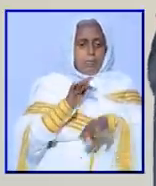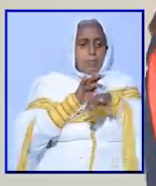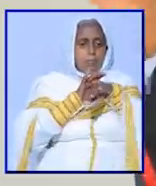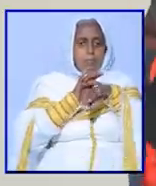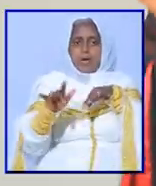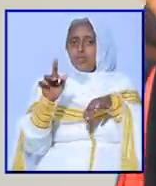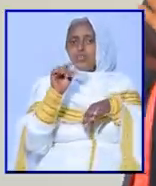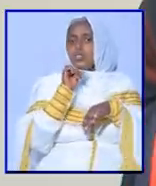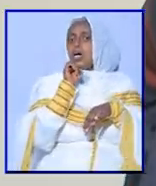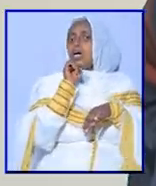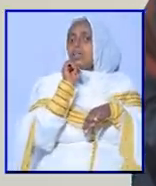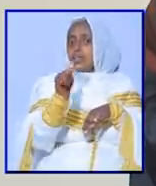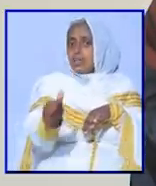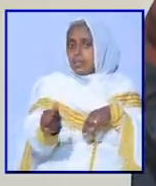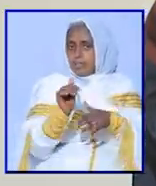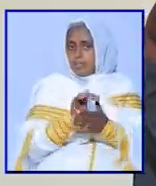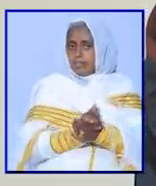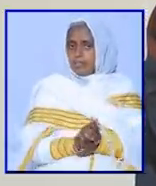ያንዳንዳችን ባዶች